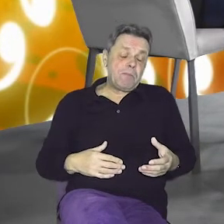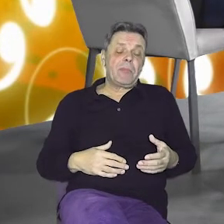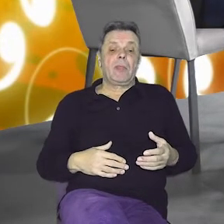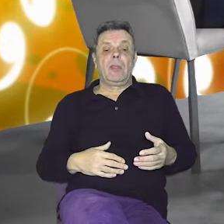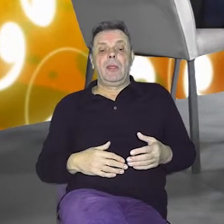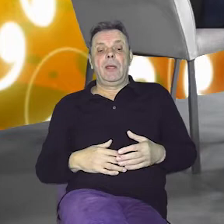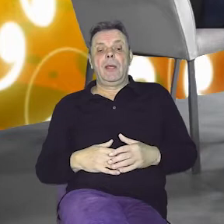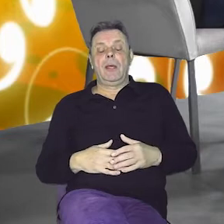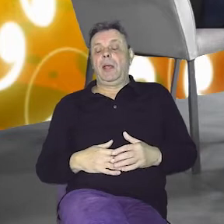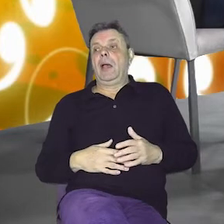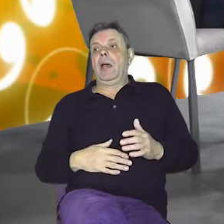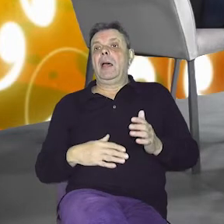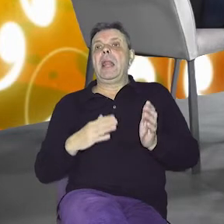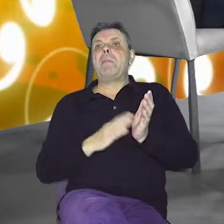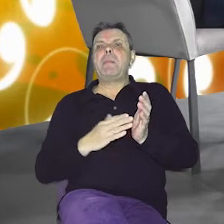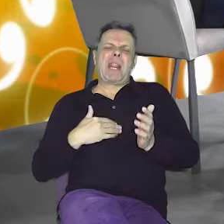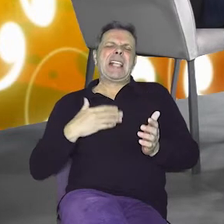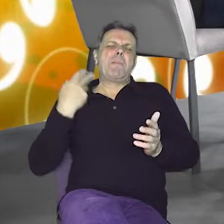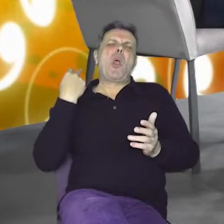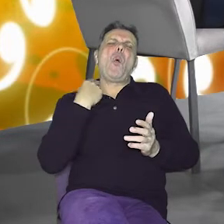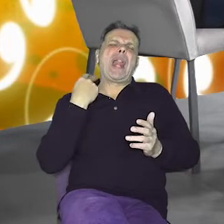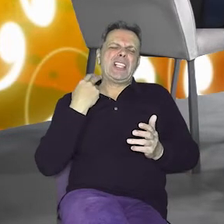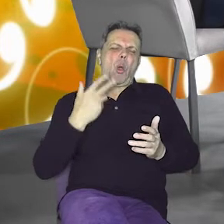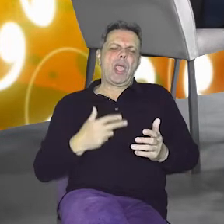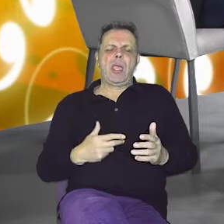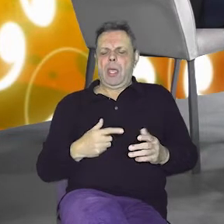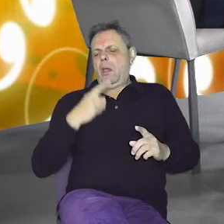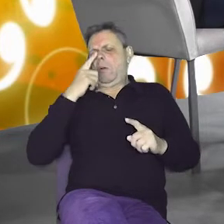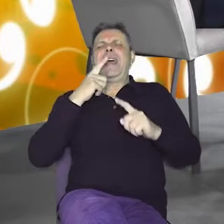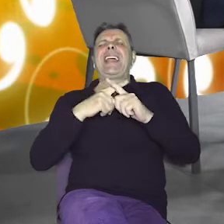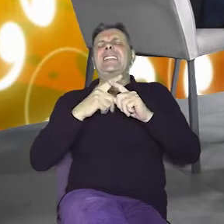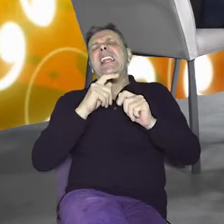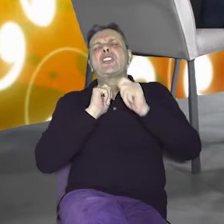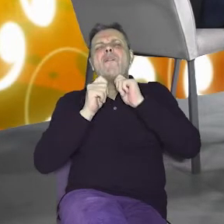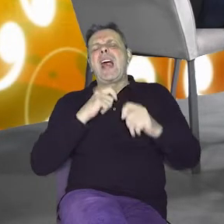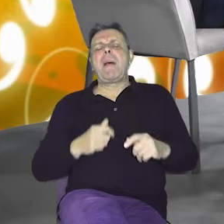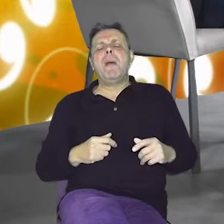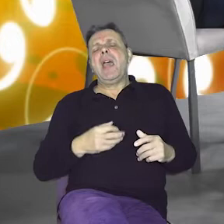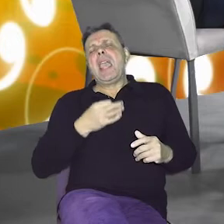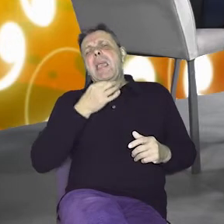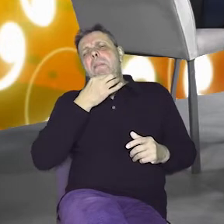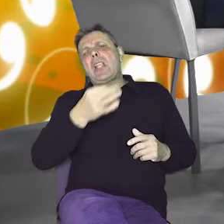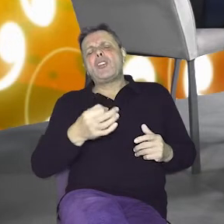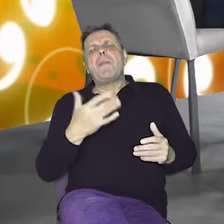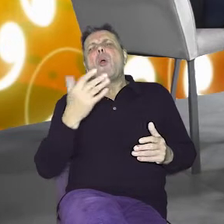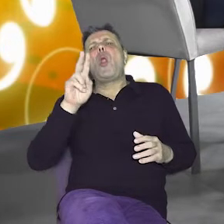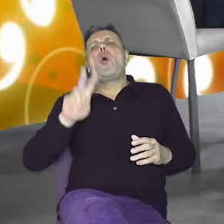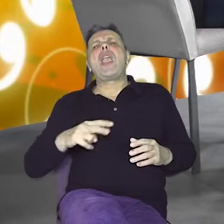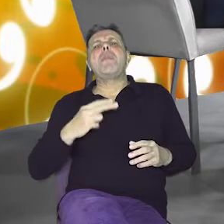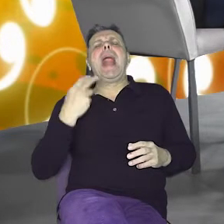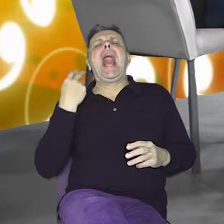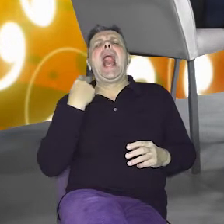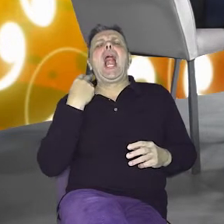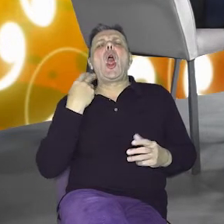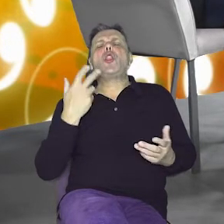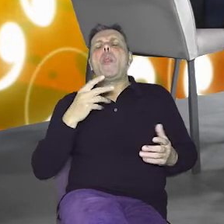reći jedan banalan primjer. U Engleskoj sam bio prije 7-8 godina u taksiju, razgovaram sa taksistom i pitam ga, recite, koliko ima